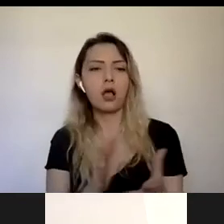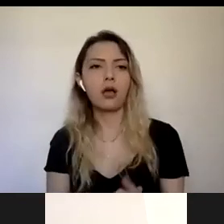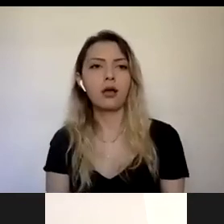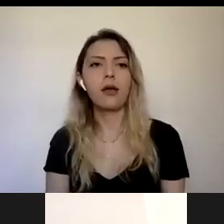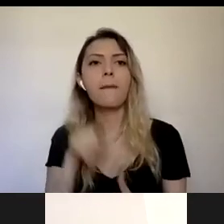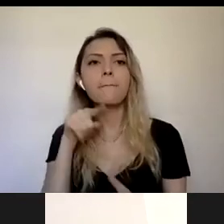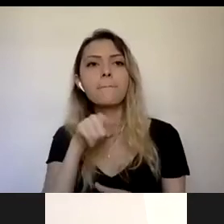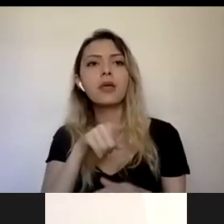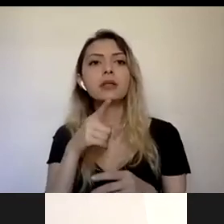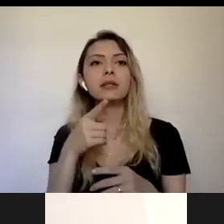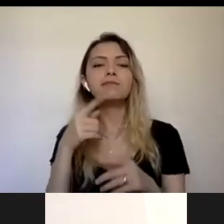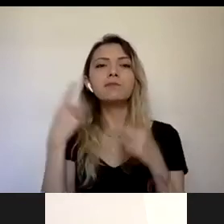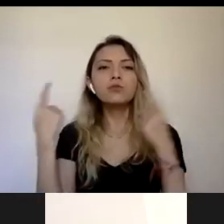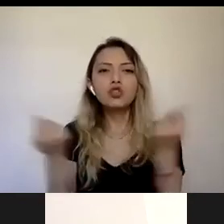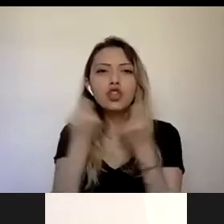izleme stratejisi,